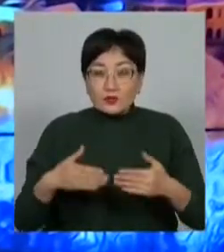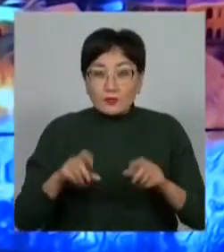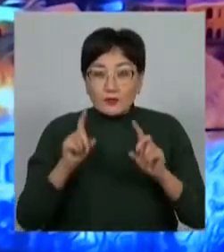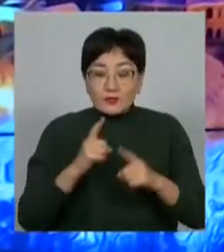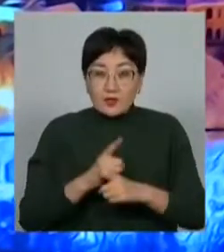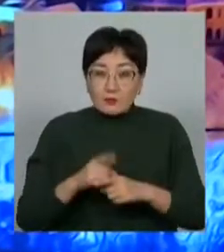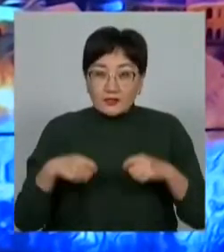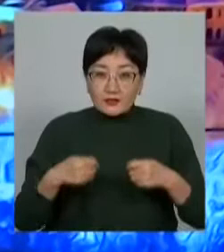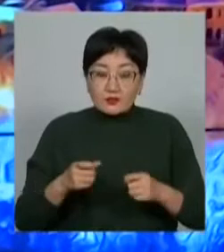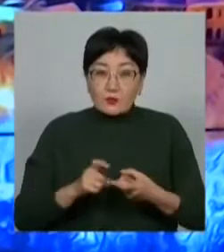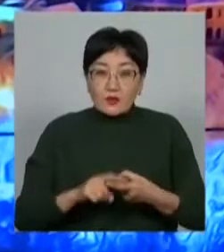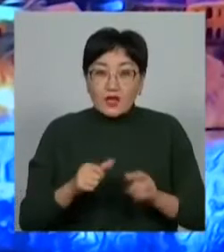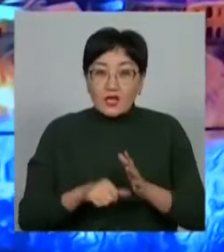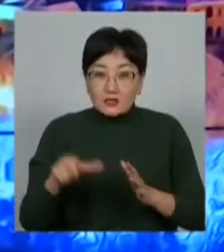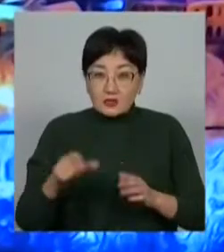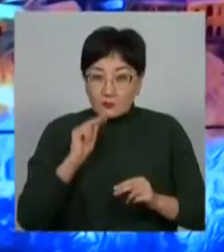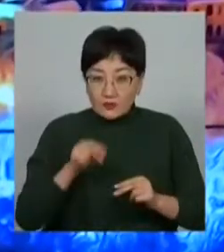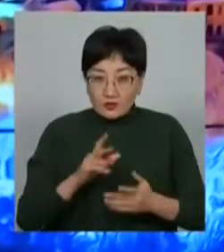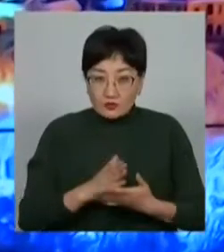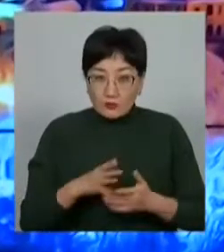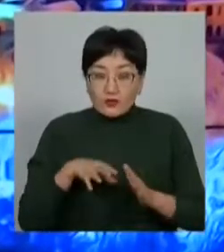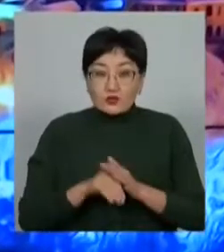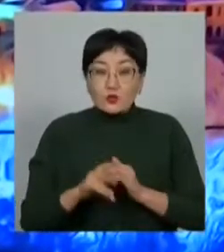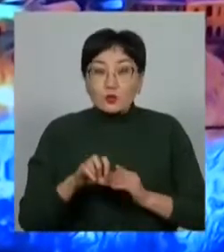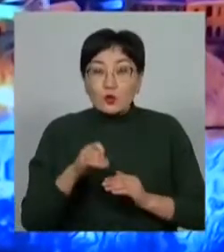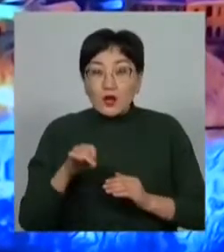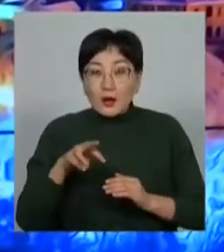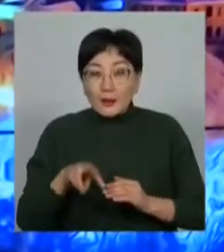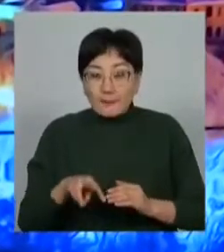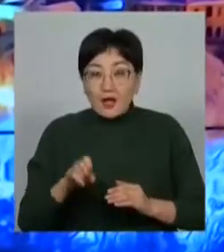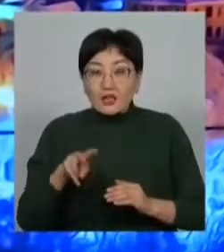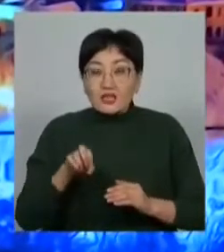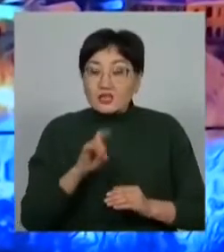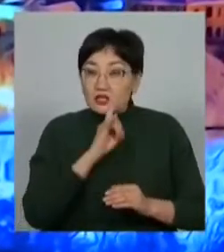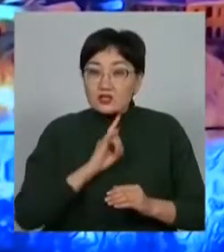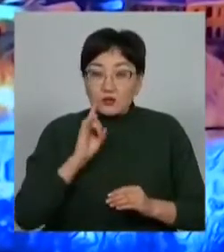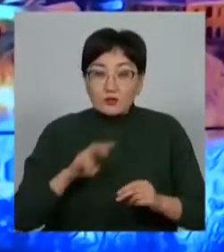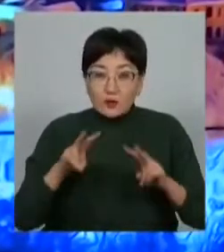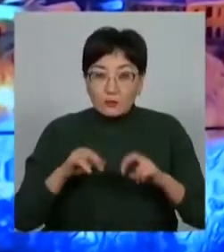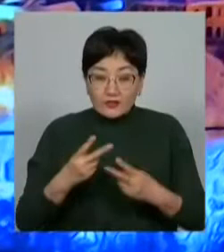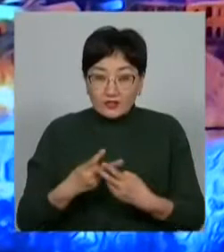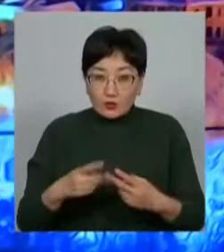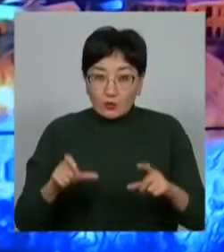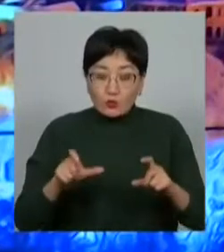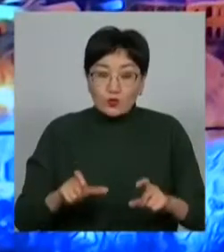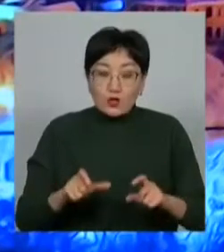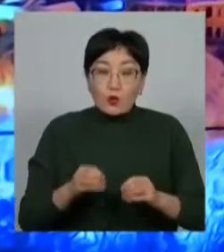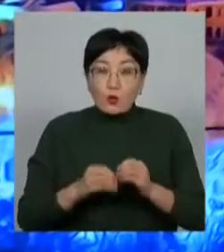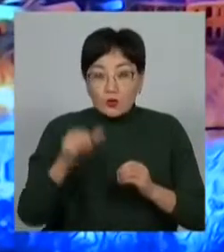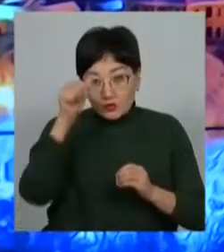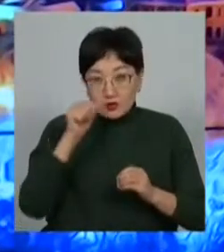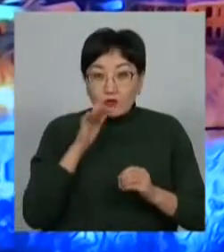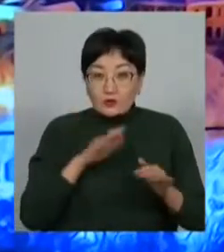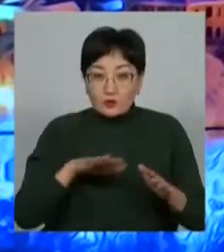заңсыздықтарға байланысты 6 адам күдікке ілінген. Соның бірі Нұрайым Алданыш есімді әйелдің тергеу изоляторында отырғанына 10 айдан